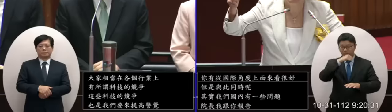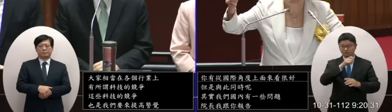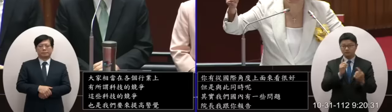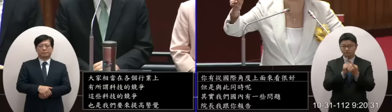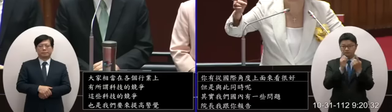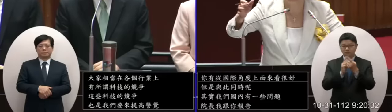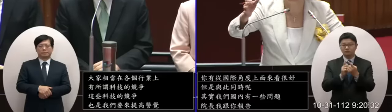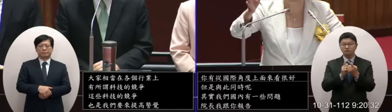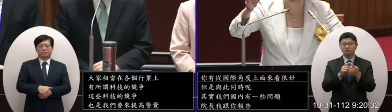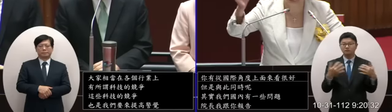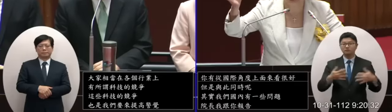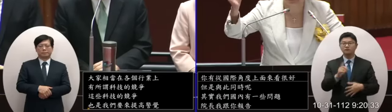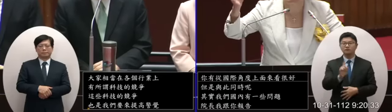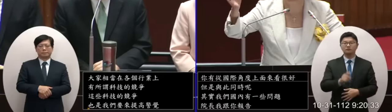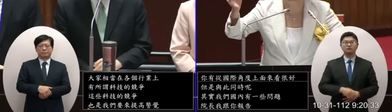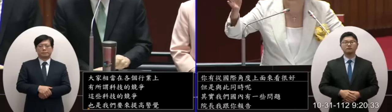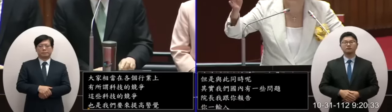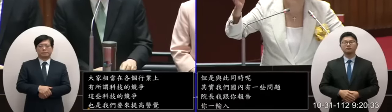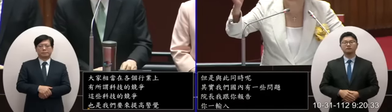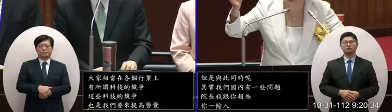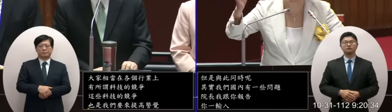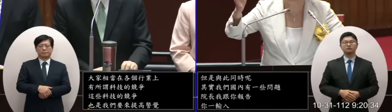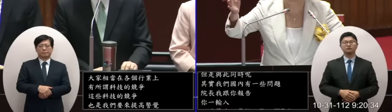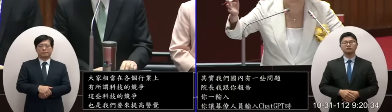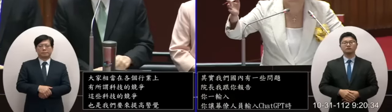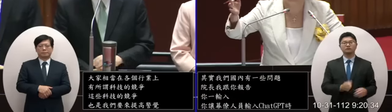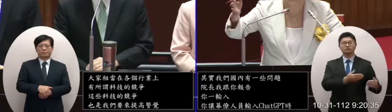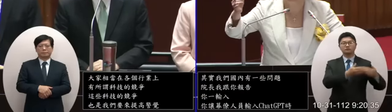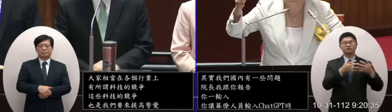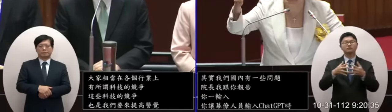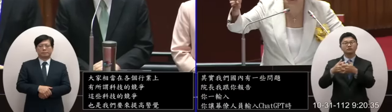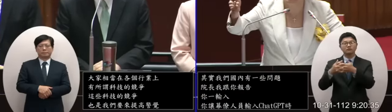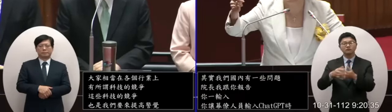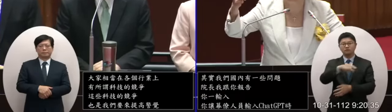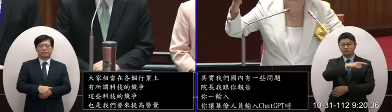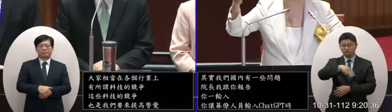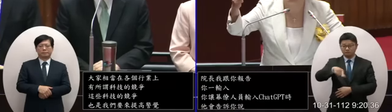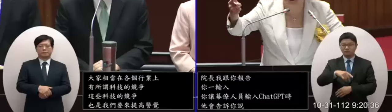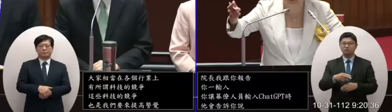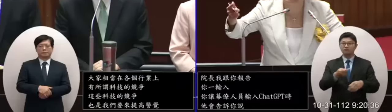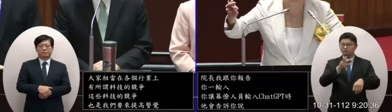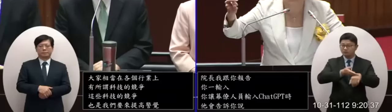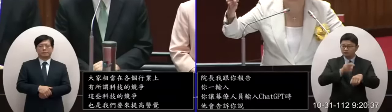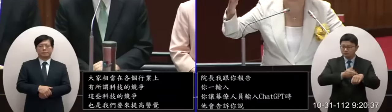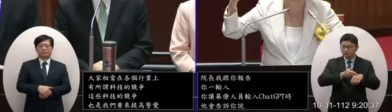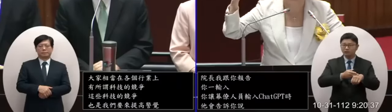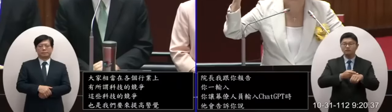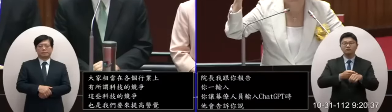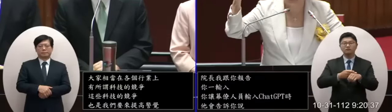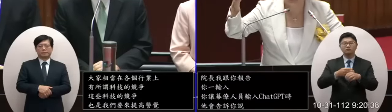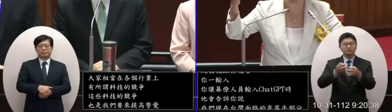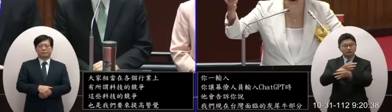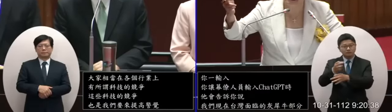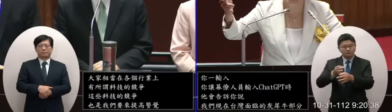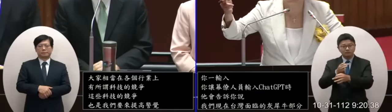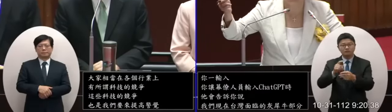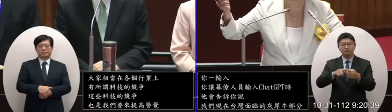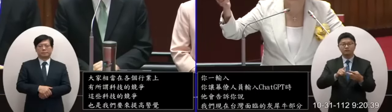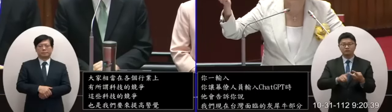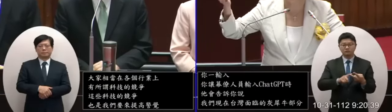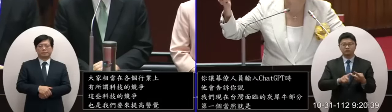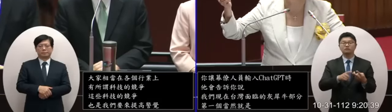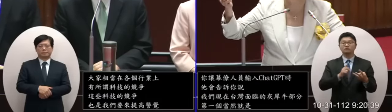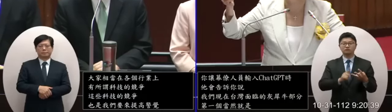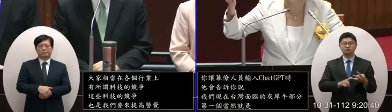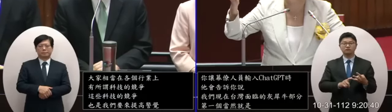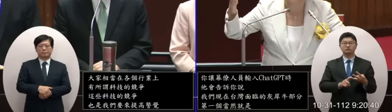个。当然就是跟中美之间的，不管是它的科技战也好，贸易战也好，然后甚至于